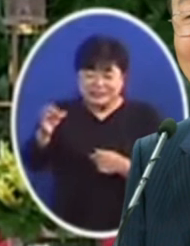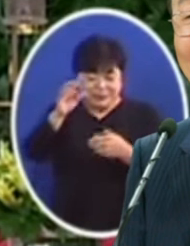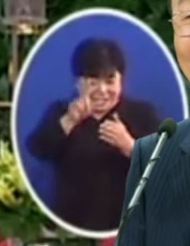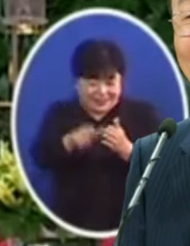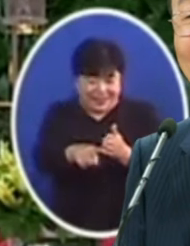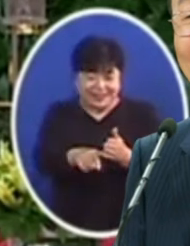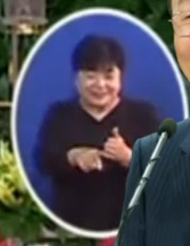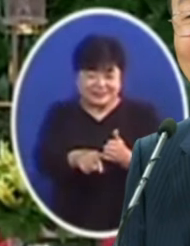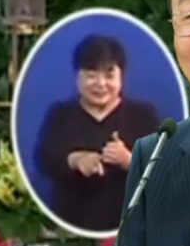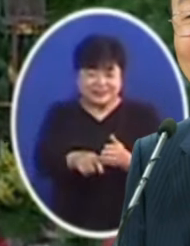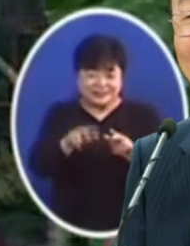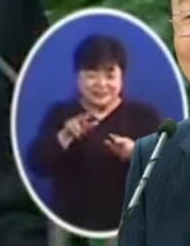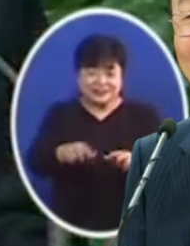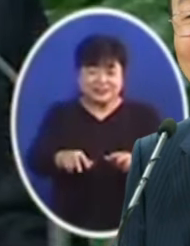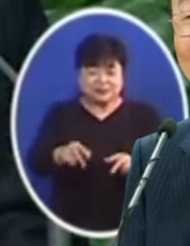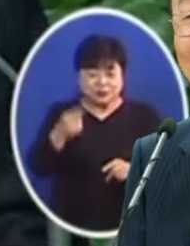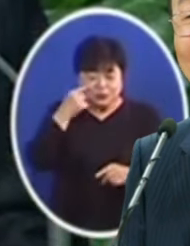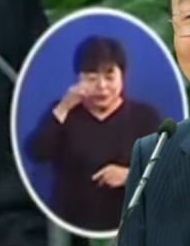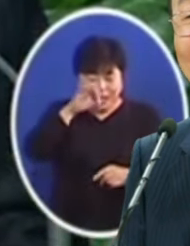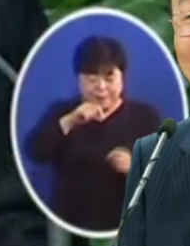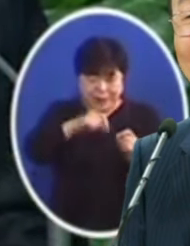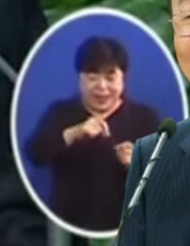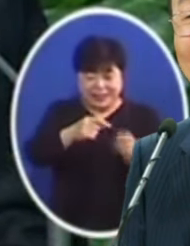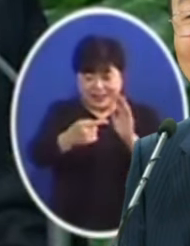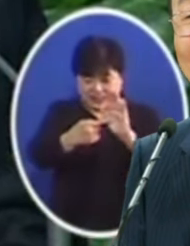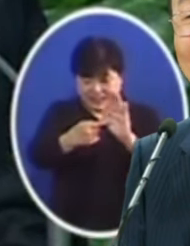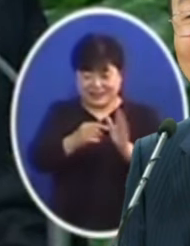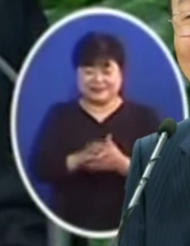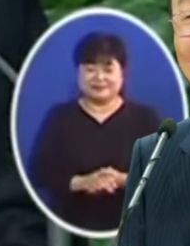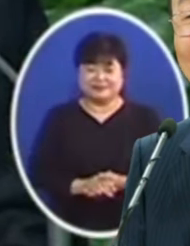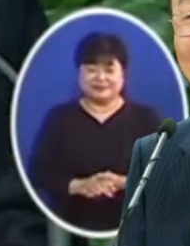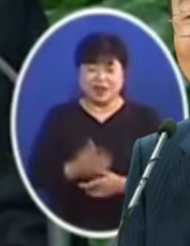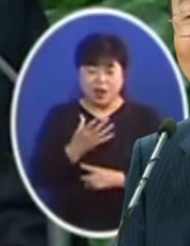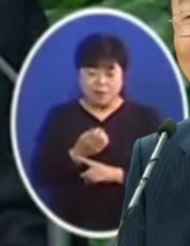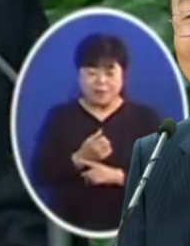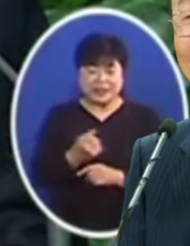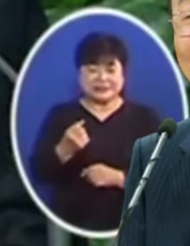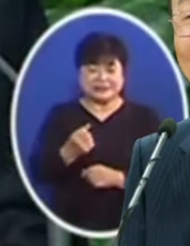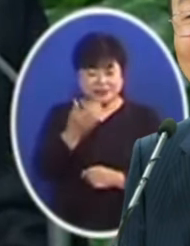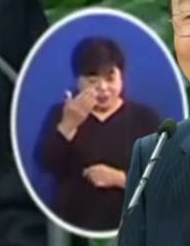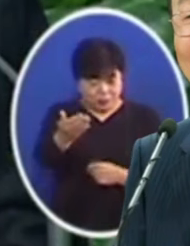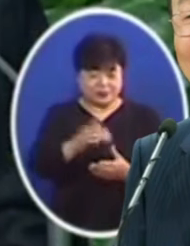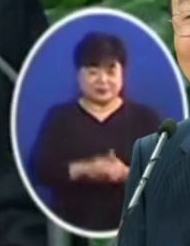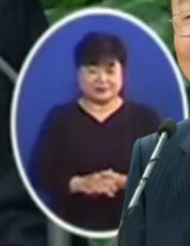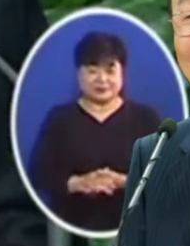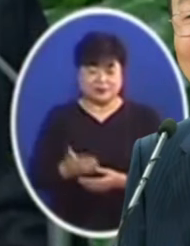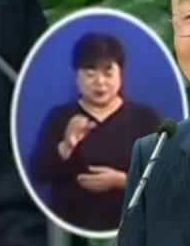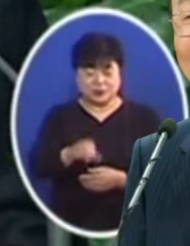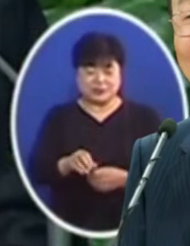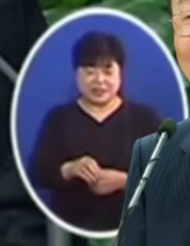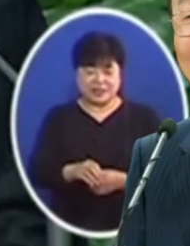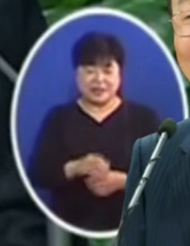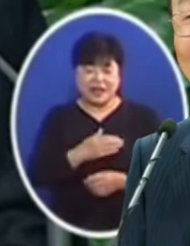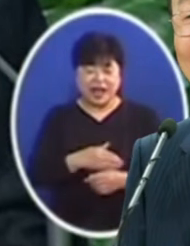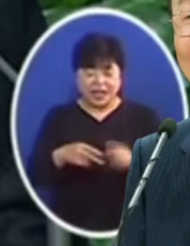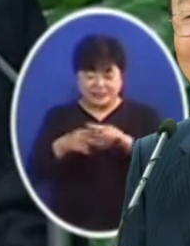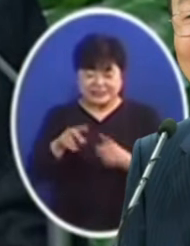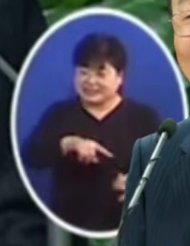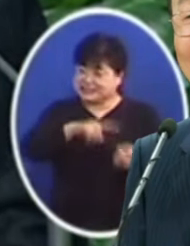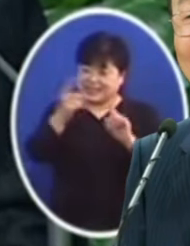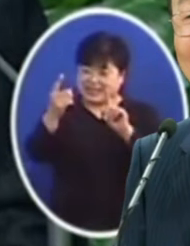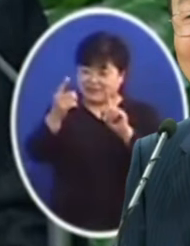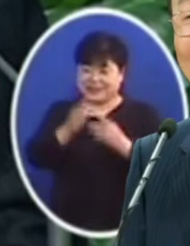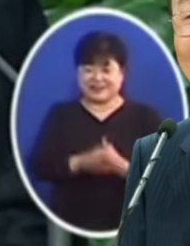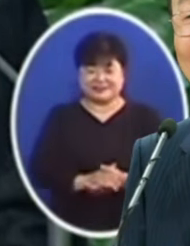시인하면 현실적으로 눈앞에 나타나는 것입니다. 이 보배를 가진 여러분은 어느 곳에 갔다 나와도 살아나는